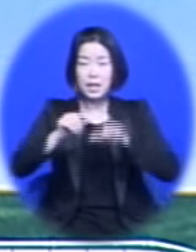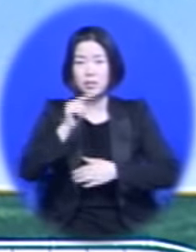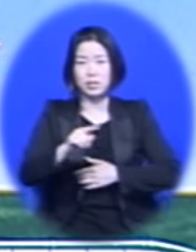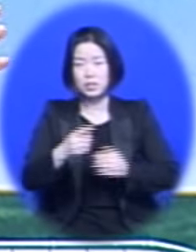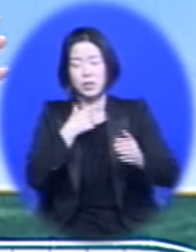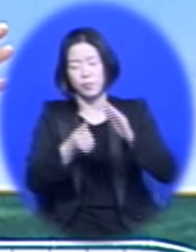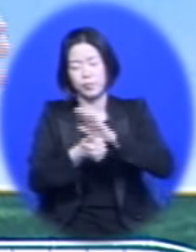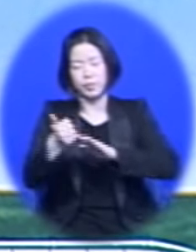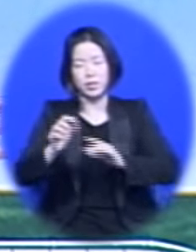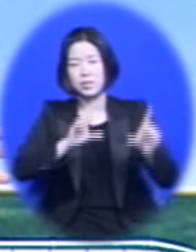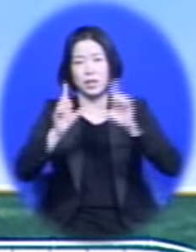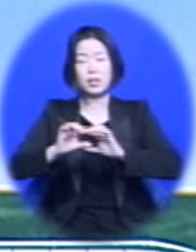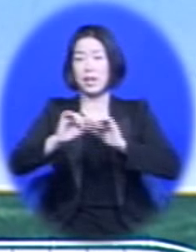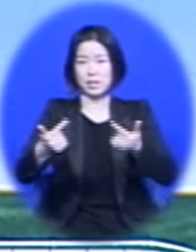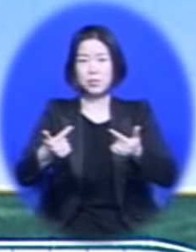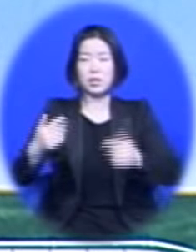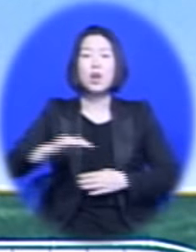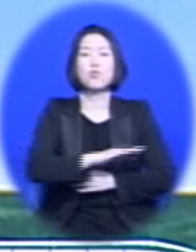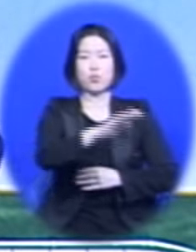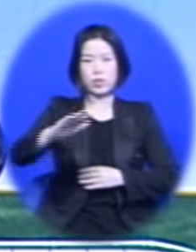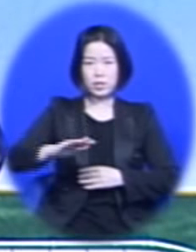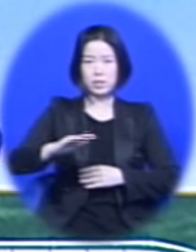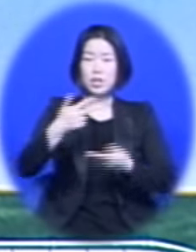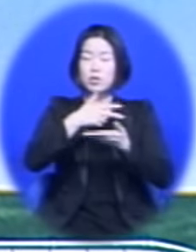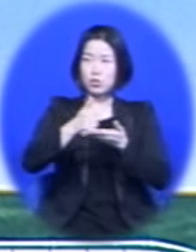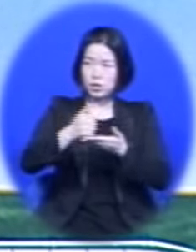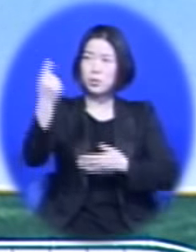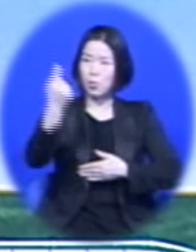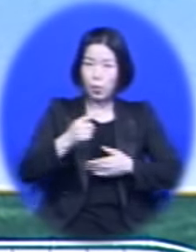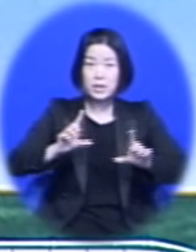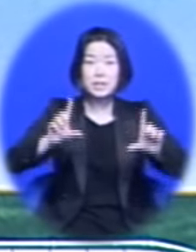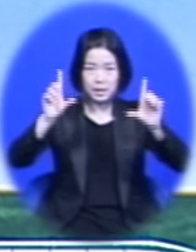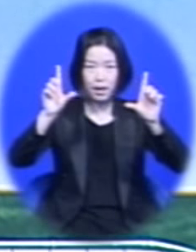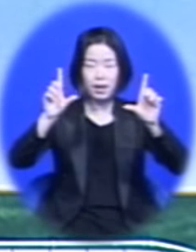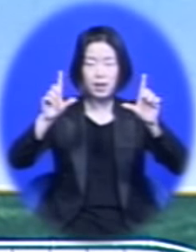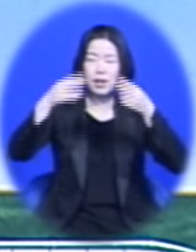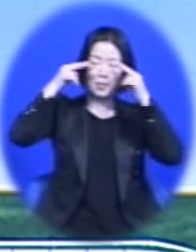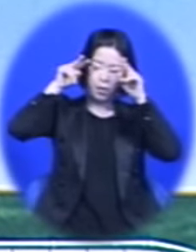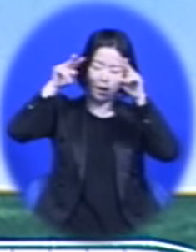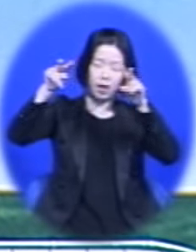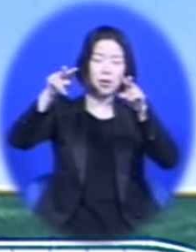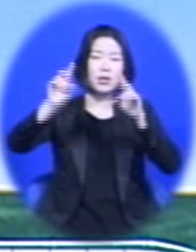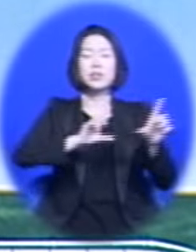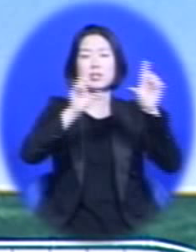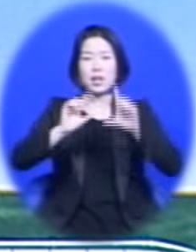소망하며 사는 사람이 아닙니다. 우리는 주님이 오시는 날을 바라보면서 삽니다.